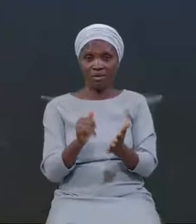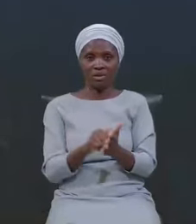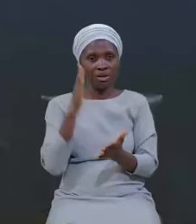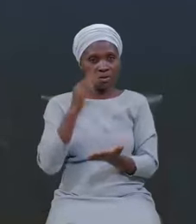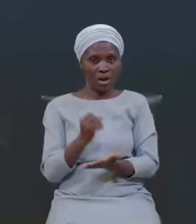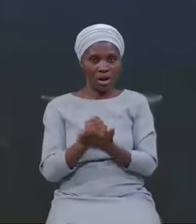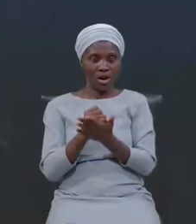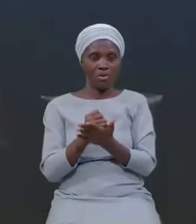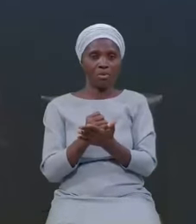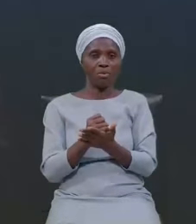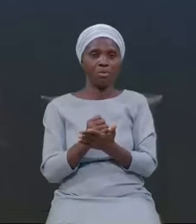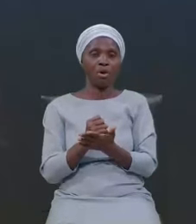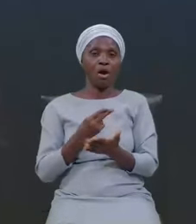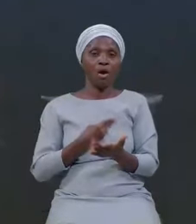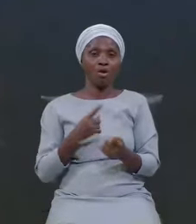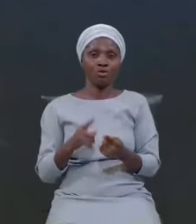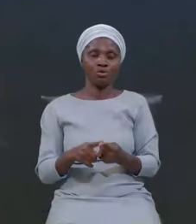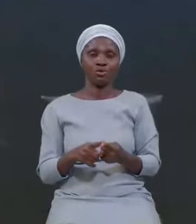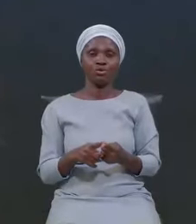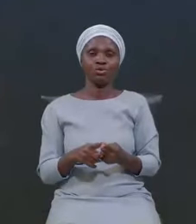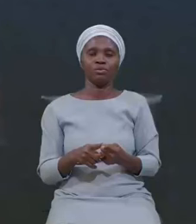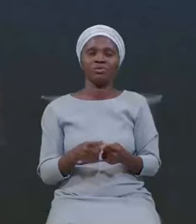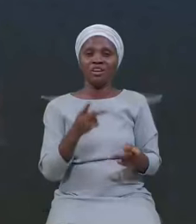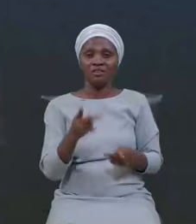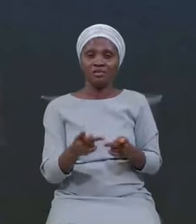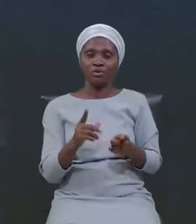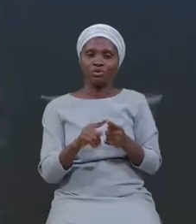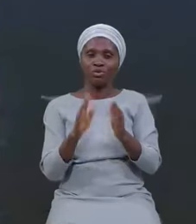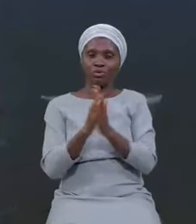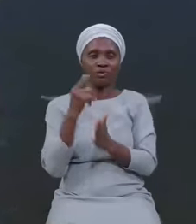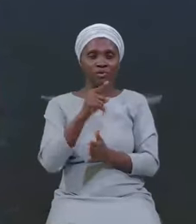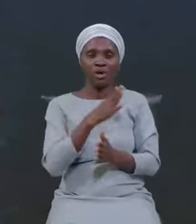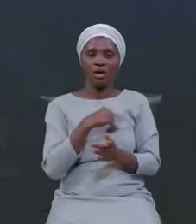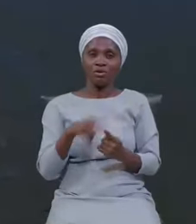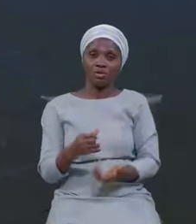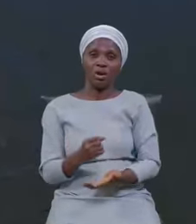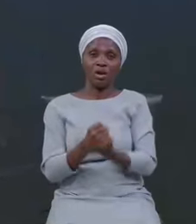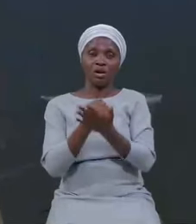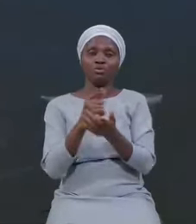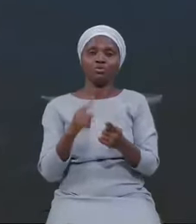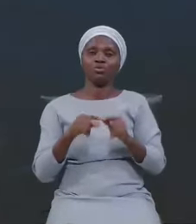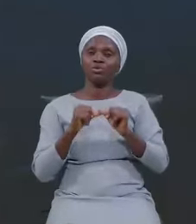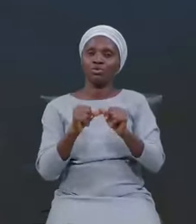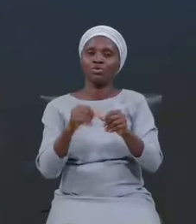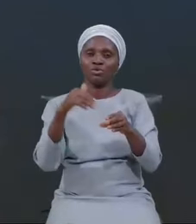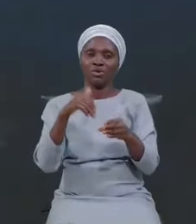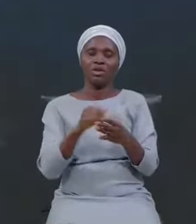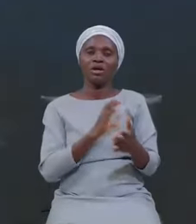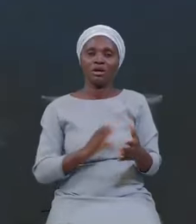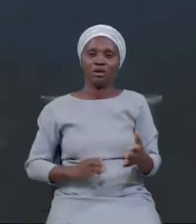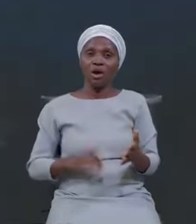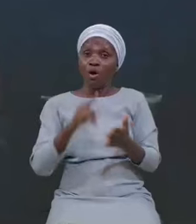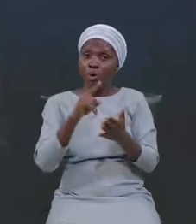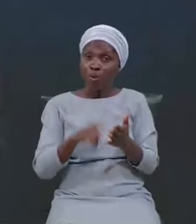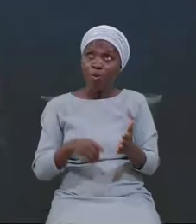Nous le faisons maintenant pour vous aider, vous qui avez levé les mains, à maintenir cette nouvelle vie. Parce que ce